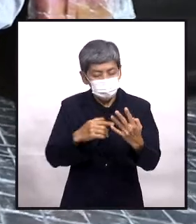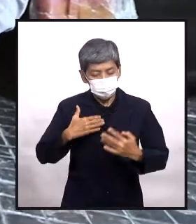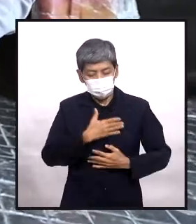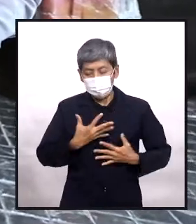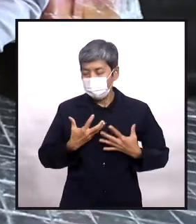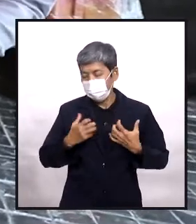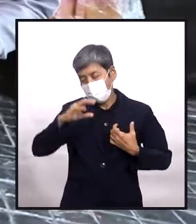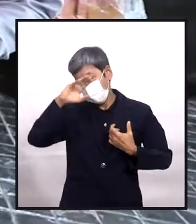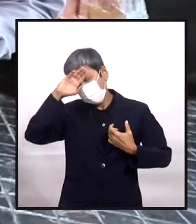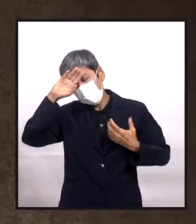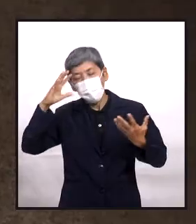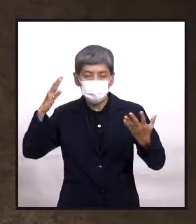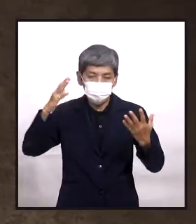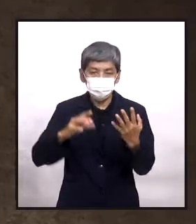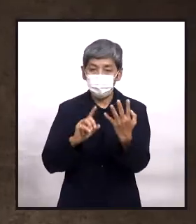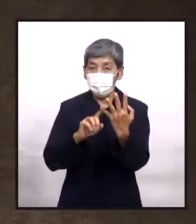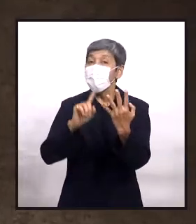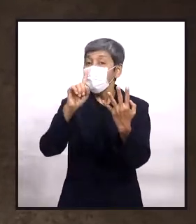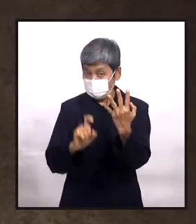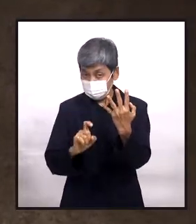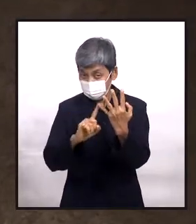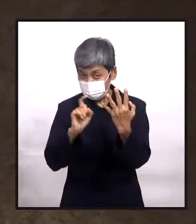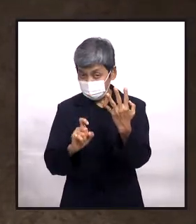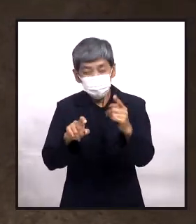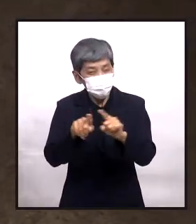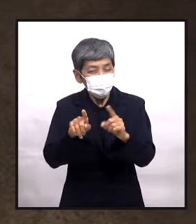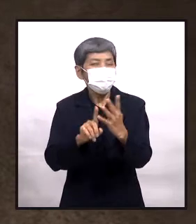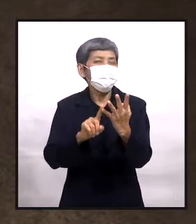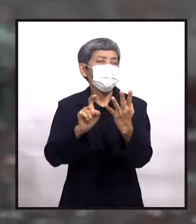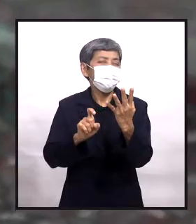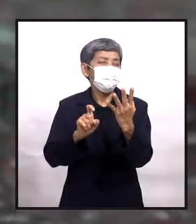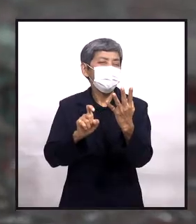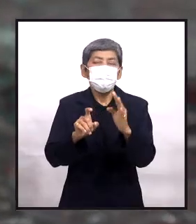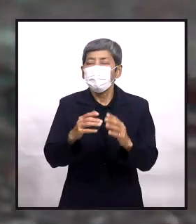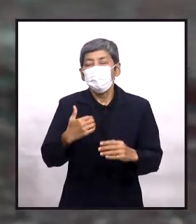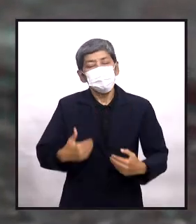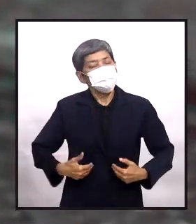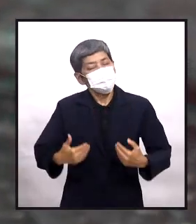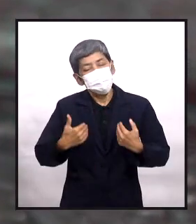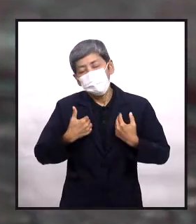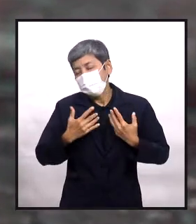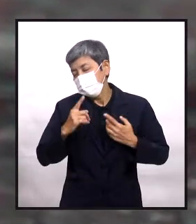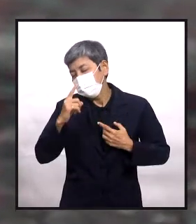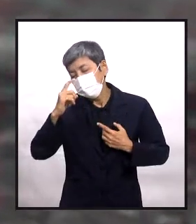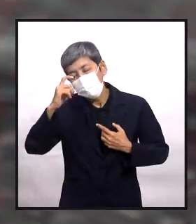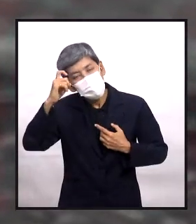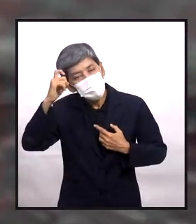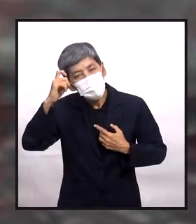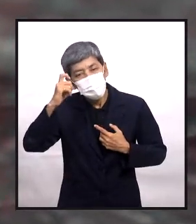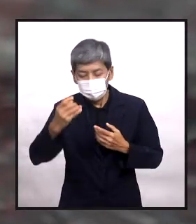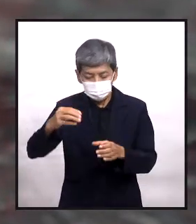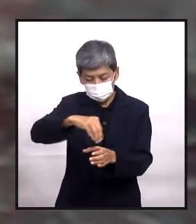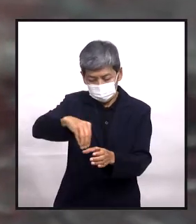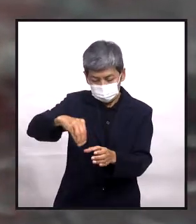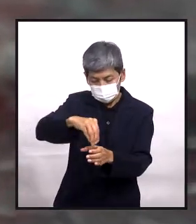ายจากความเจ็บป่วย อย่างของตายนี่ก็จะเป็นคล้ายๆกันว่าเป็นแบบ วาระสุดท้ายแล้วมีความแตกสลายเอาพวกคุกกี้อะไรม